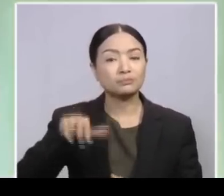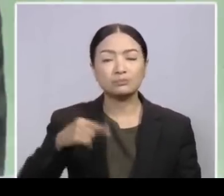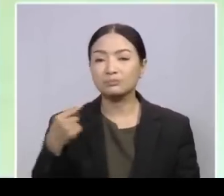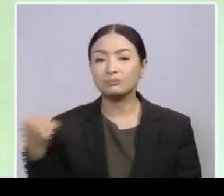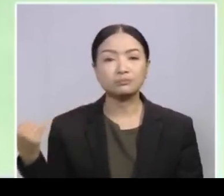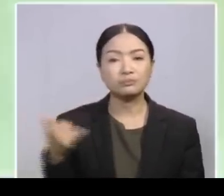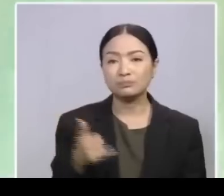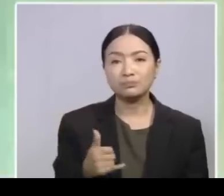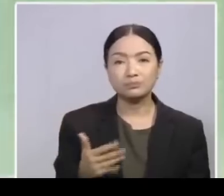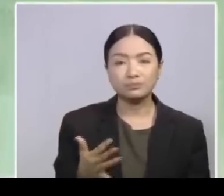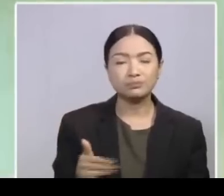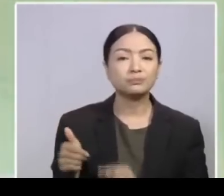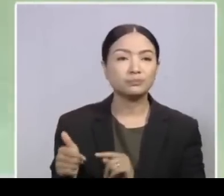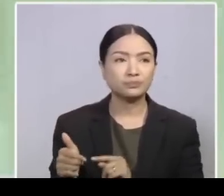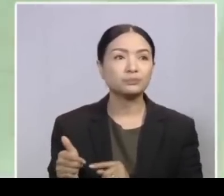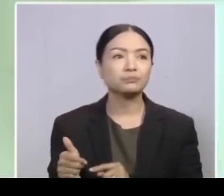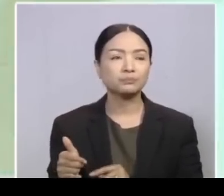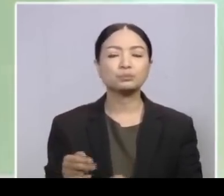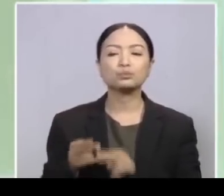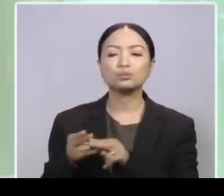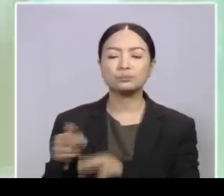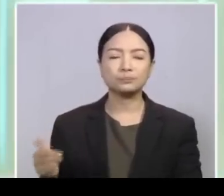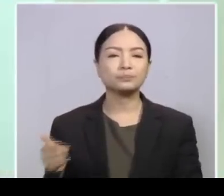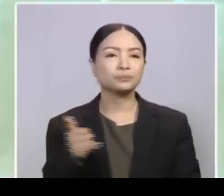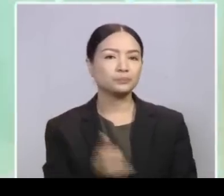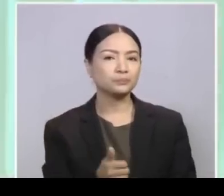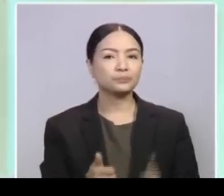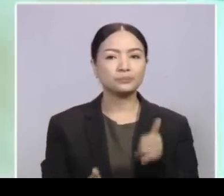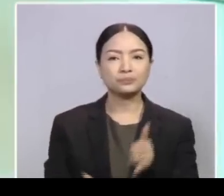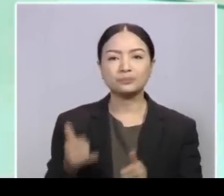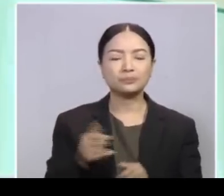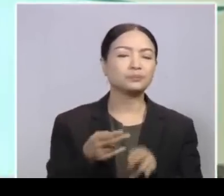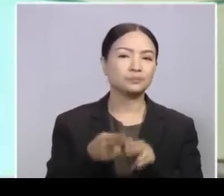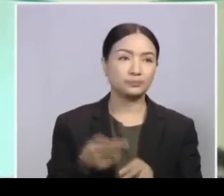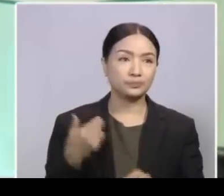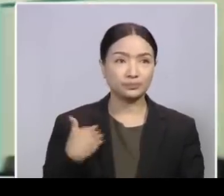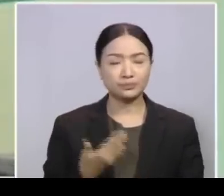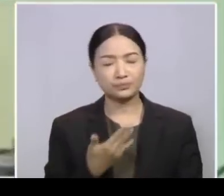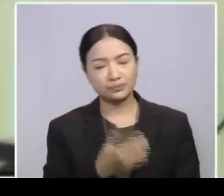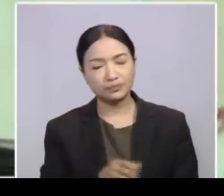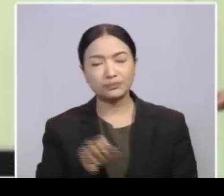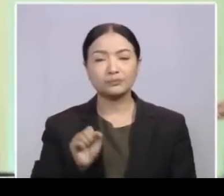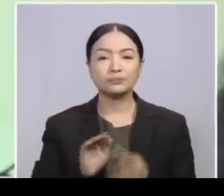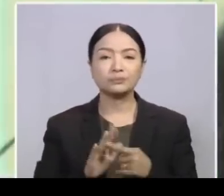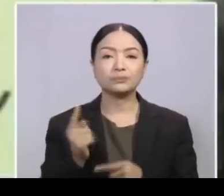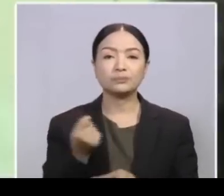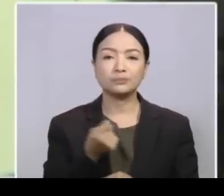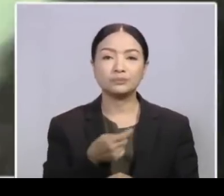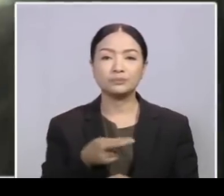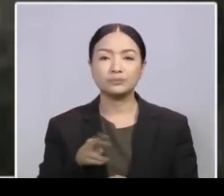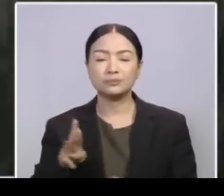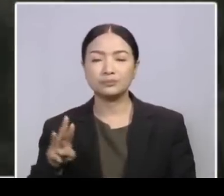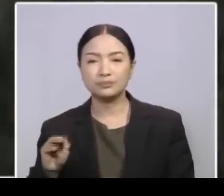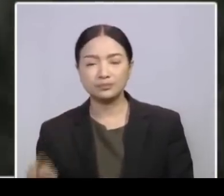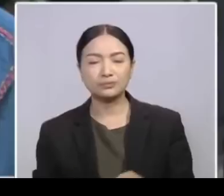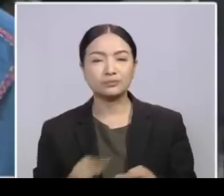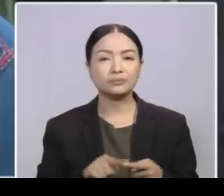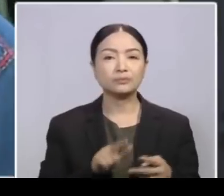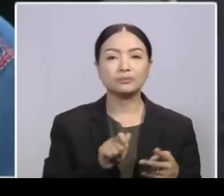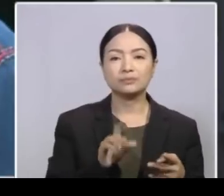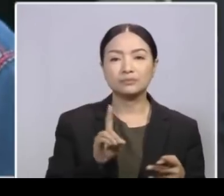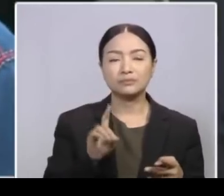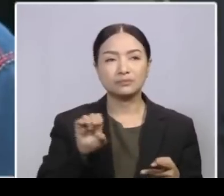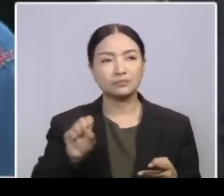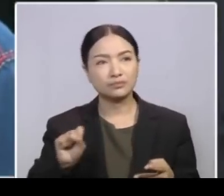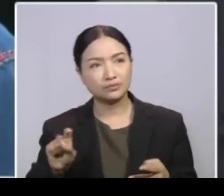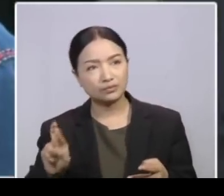าพร้อมกับคณะก็เดินทางมาเป็นการส่วนตัวหลายคนค่ะอาทินายสุธรรมแสงปทุมนายอดิศรเพียงเกตน